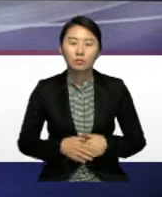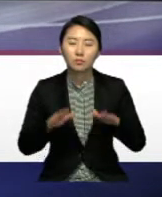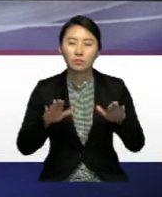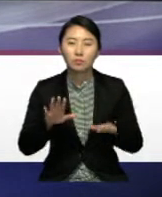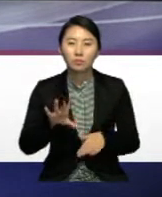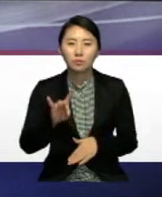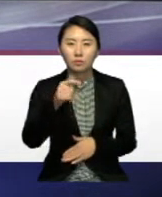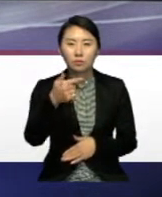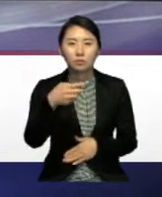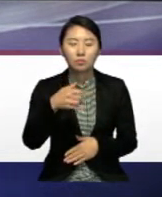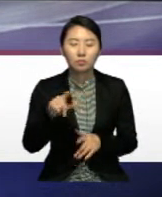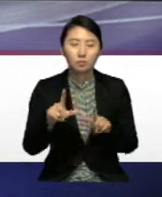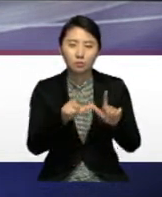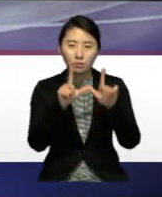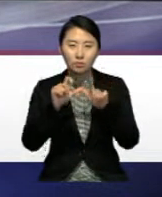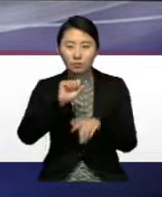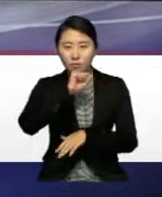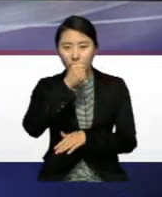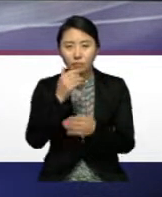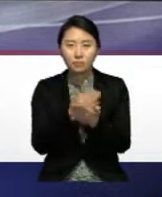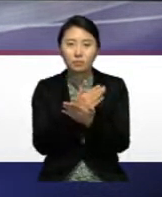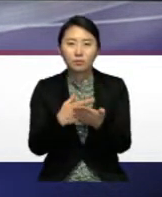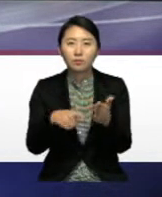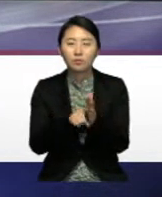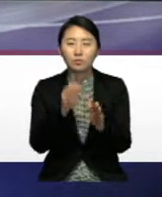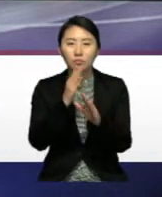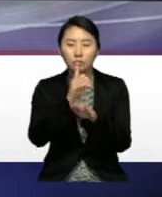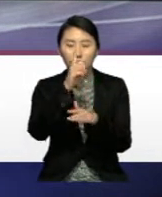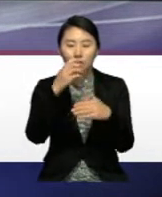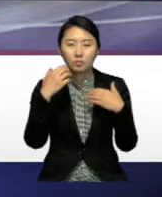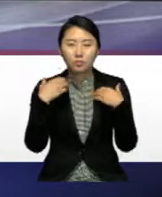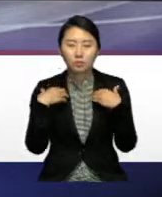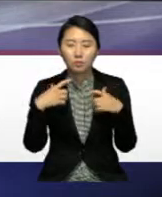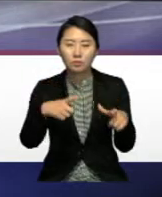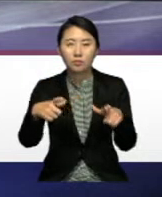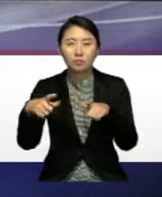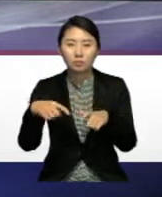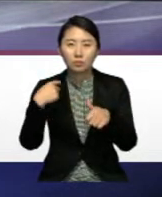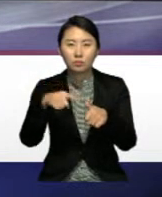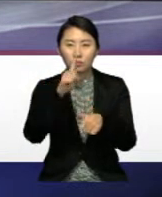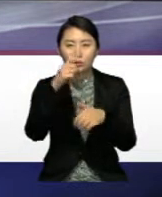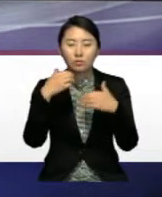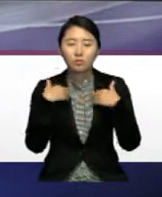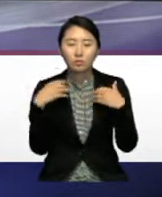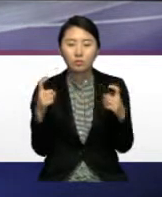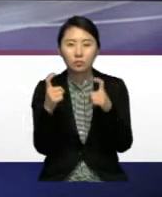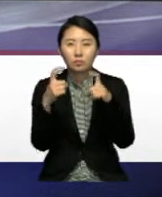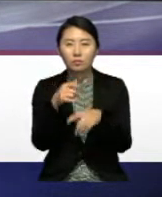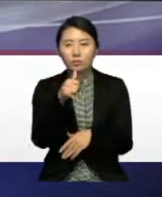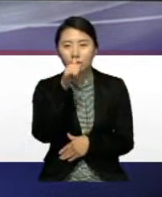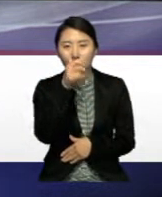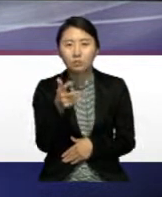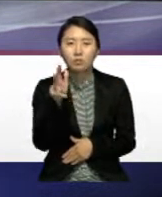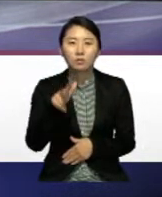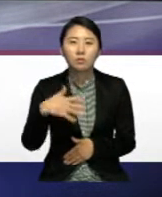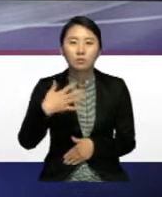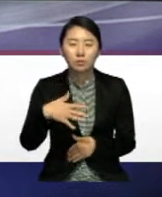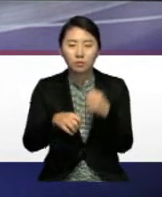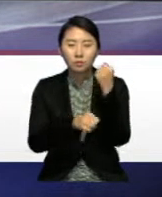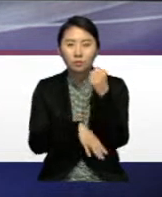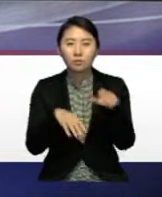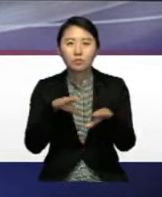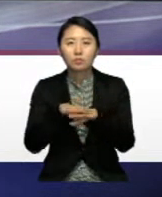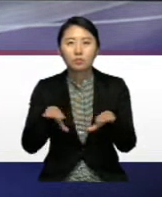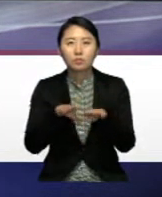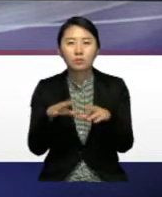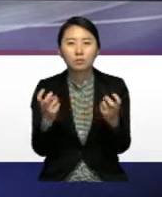올해 초 누리과정 예산 편성을 주고 중앙정부와 지역 교육청 간 공방이 있었습니다 하지만 아직도 근본적인